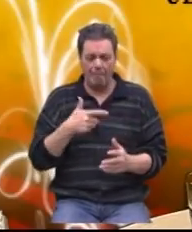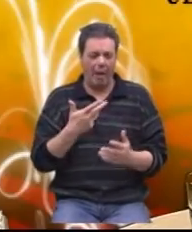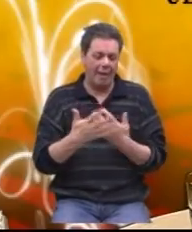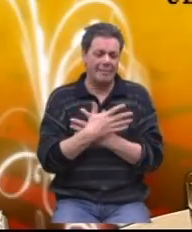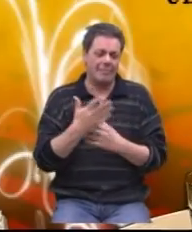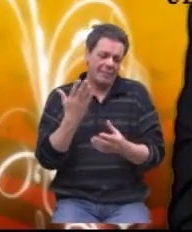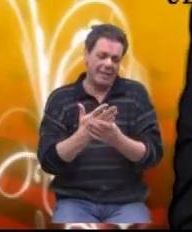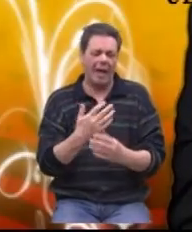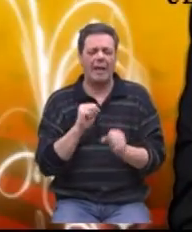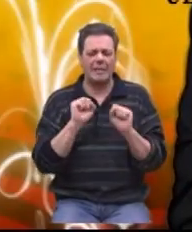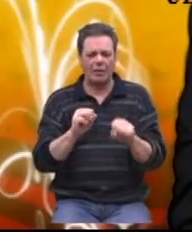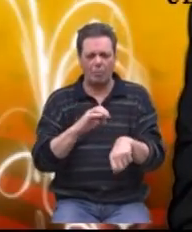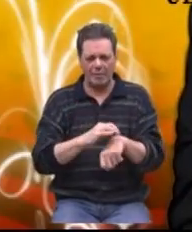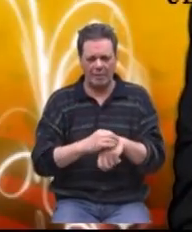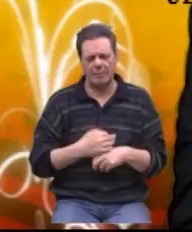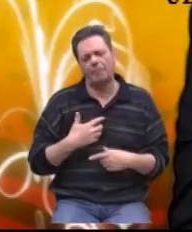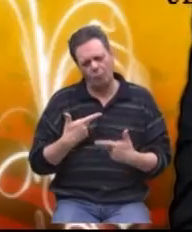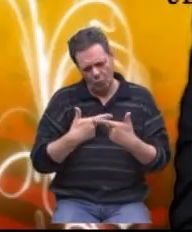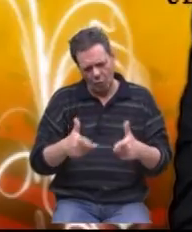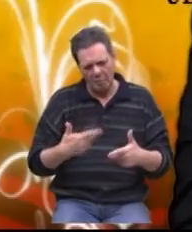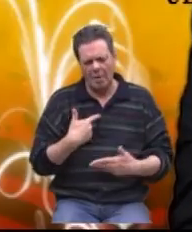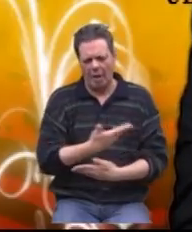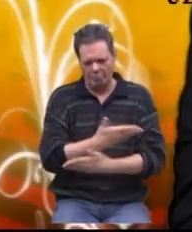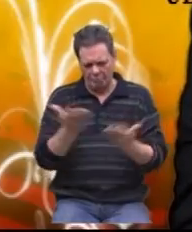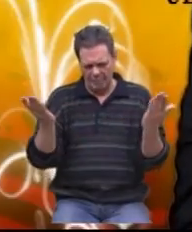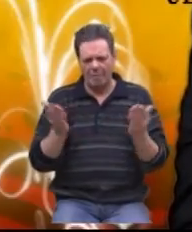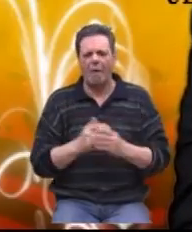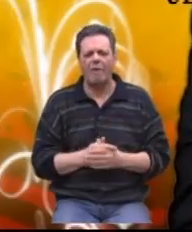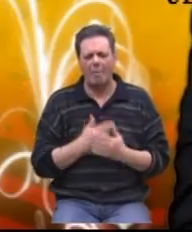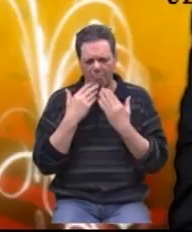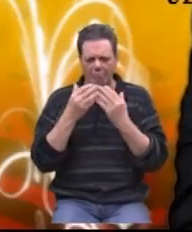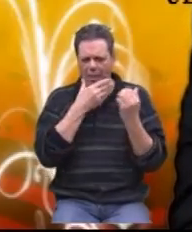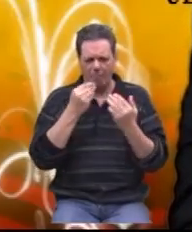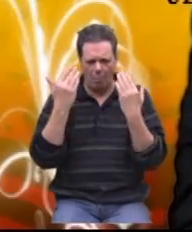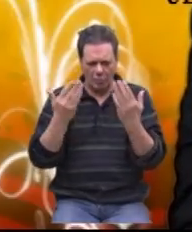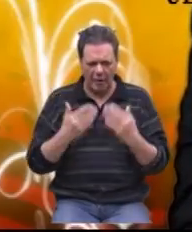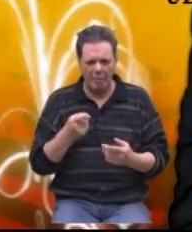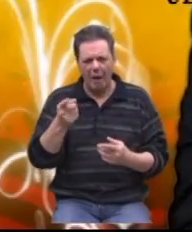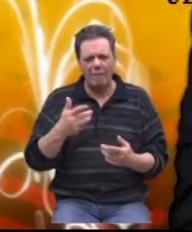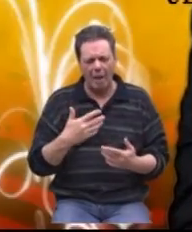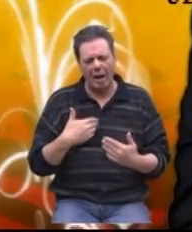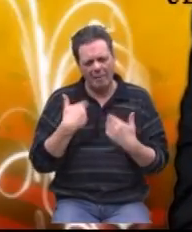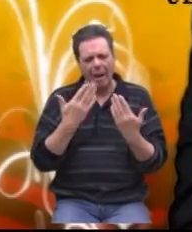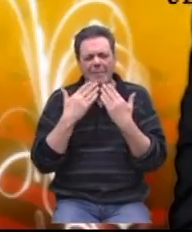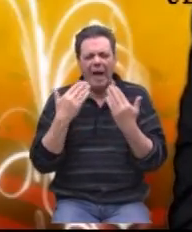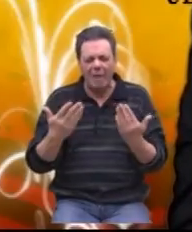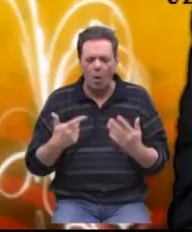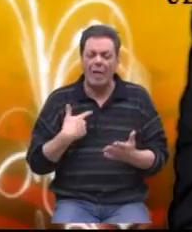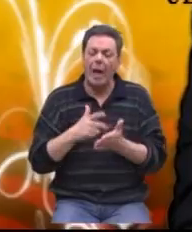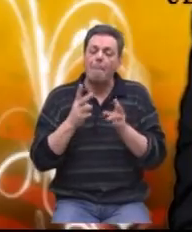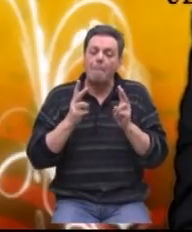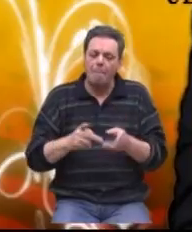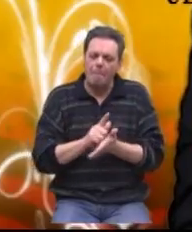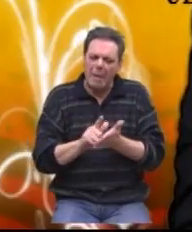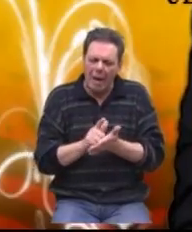tako? Evo, najprije mi dopustite da svim vašim brojnim gledateljicama i gledatelja uputim pozdrav, a vama izrazim zahvalnost za priliku da